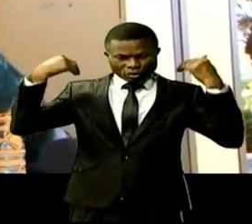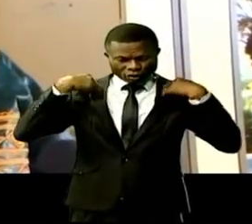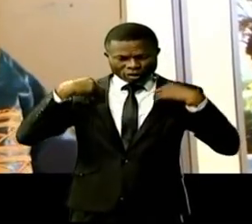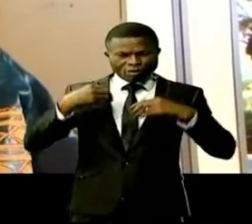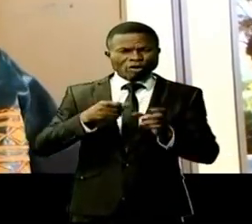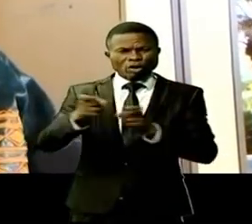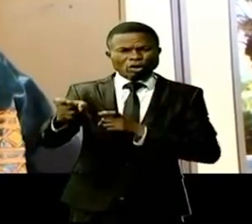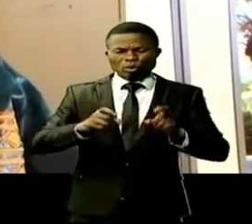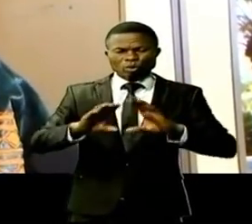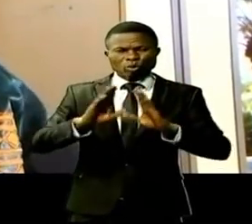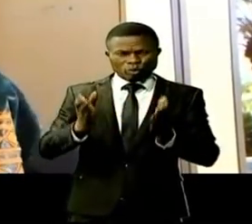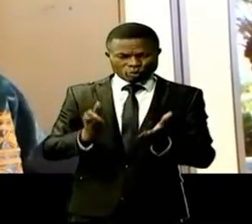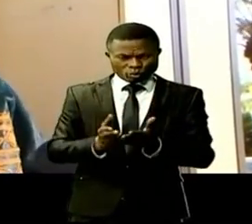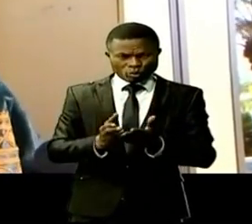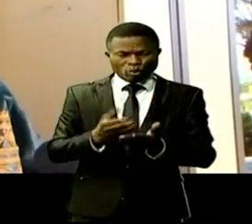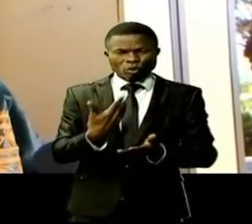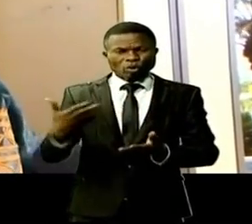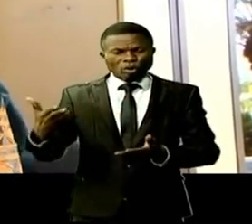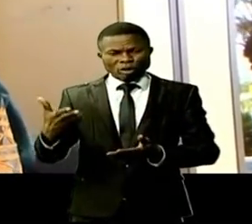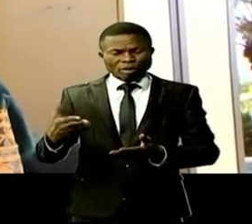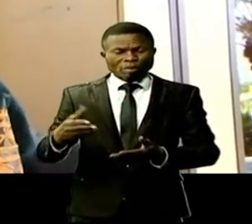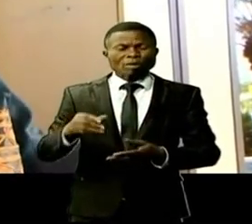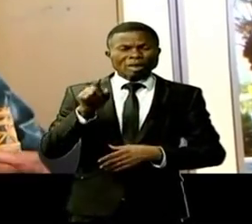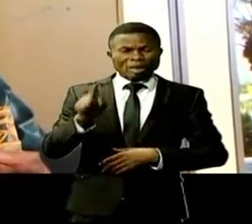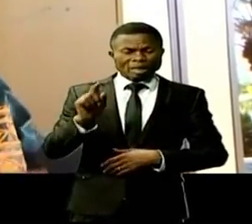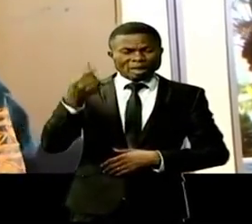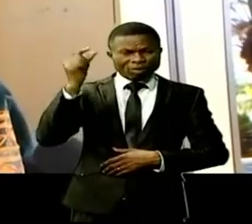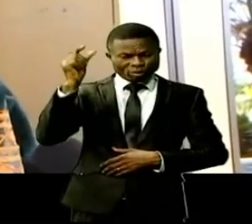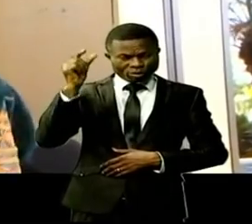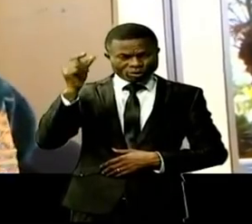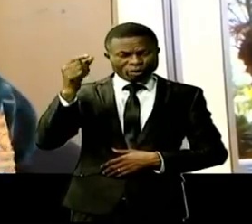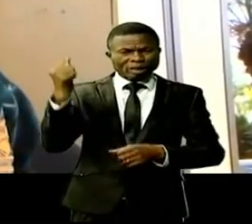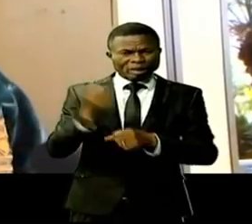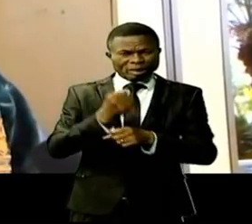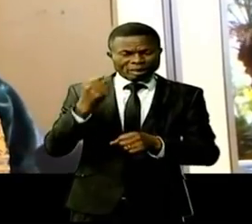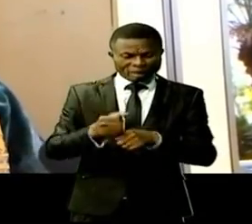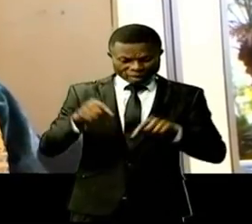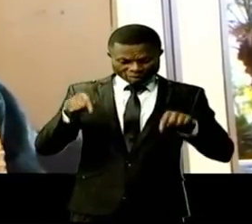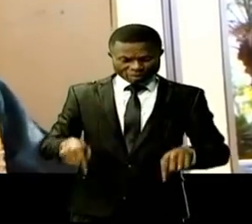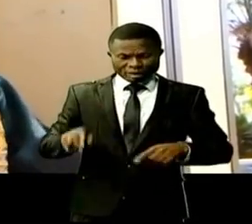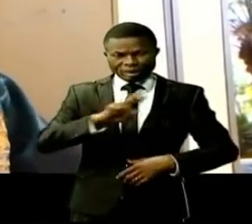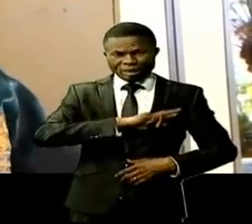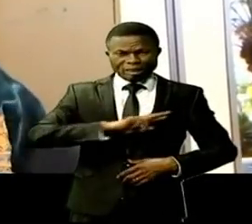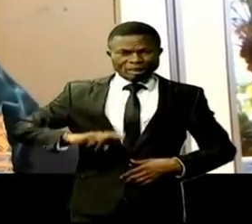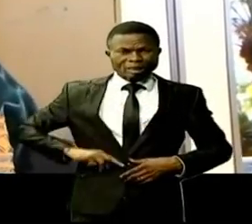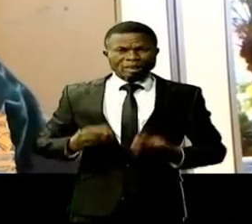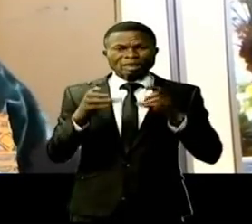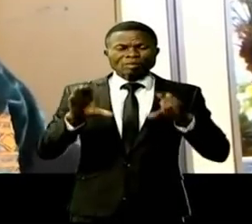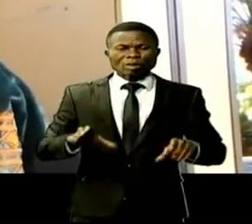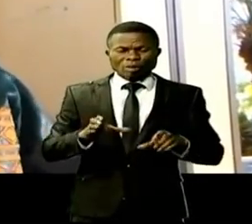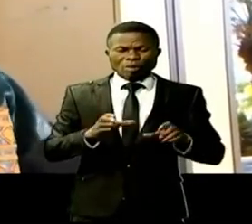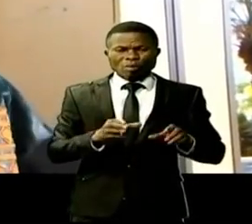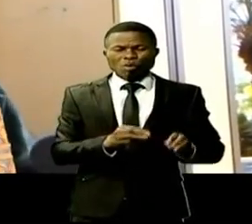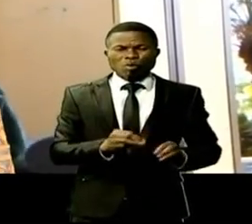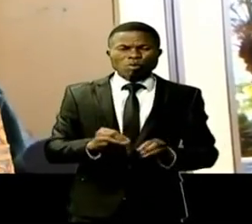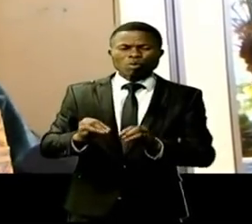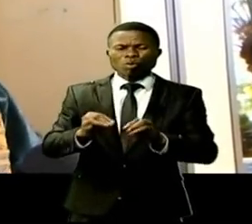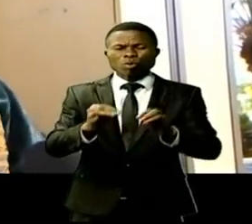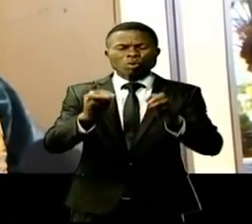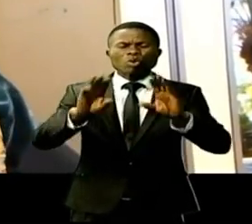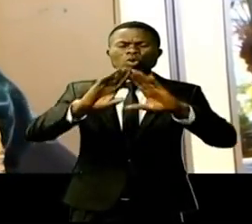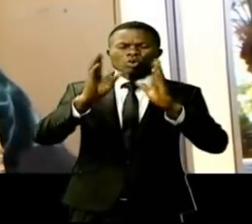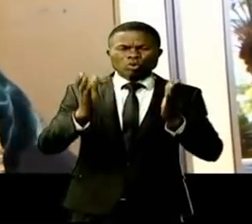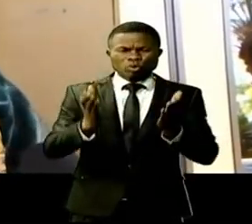régulation du marché des crédits carbone qui va désormais fonctionner en République démocratique du Congo pour canaliser tout ce qu'il y a